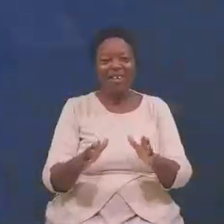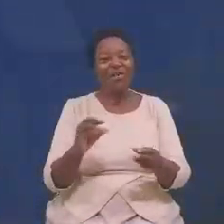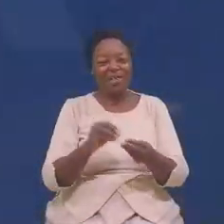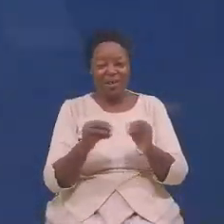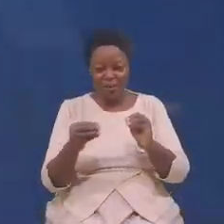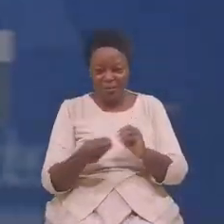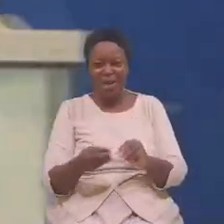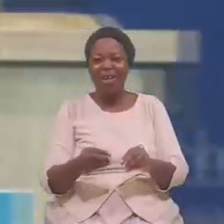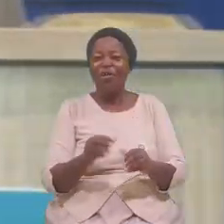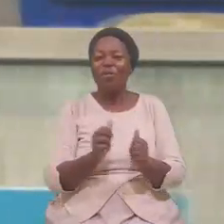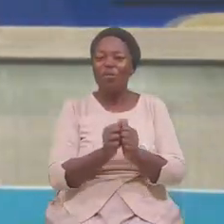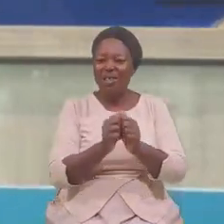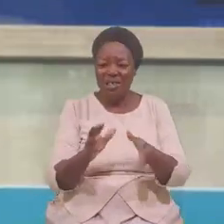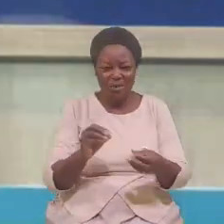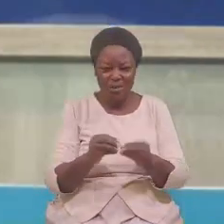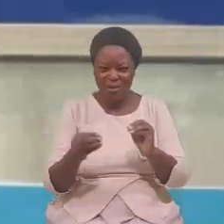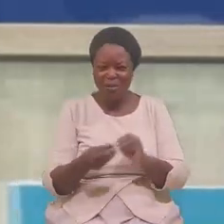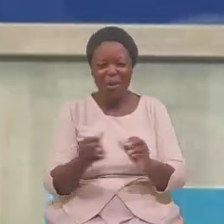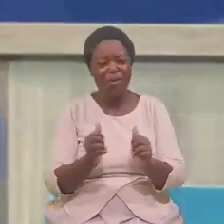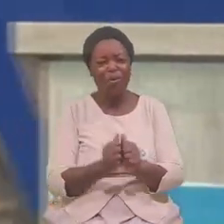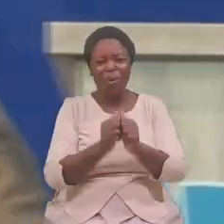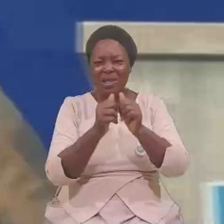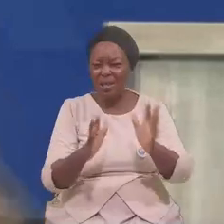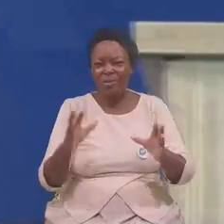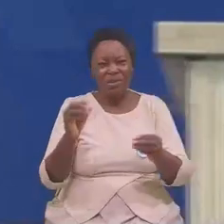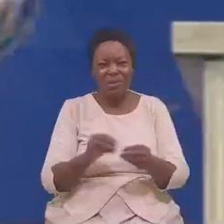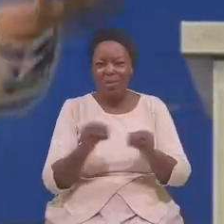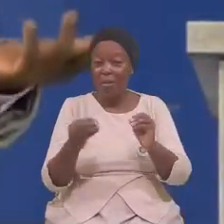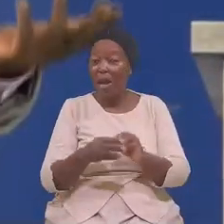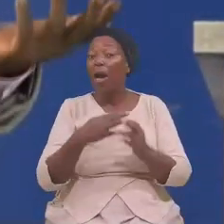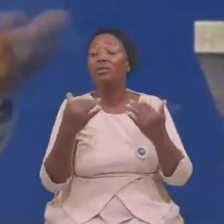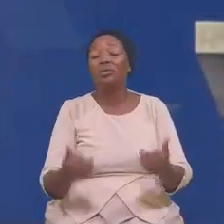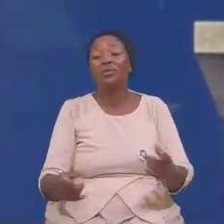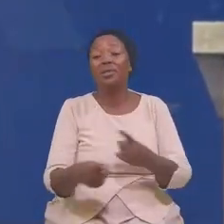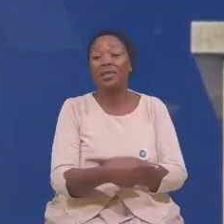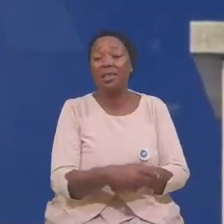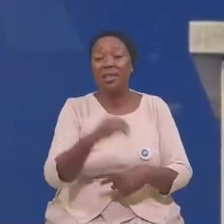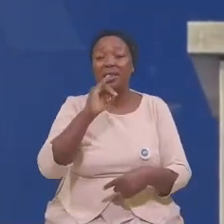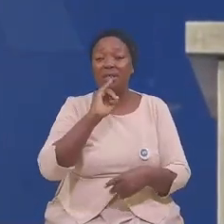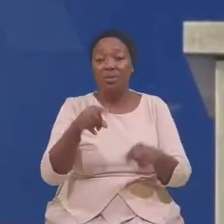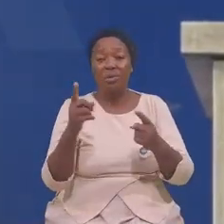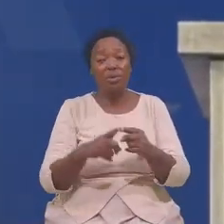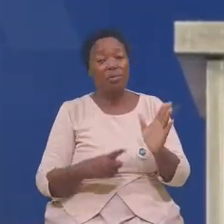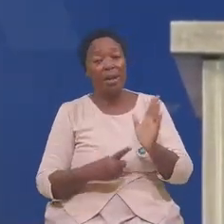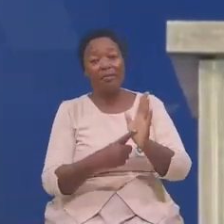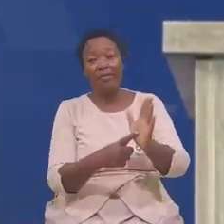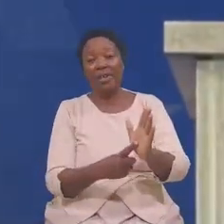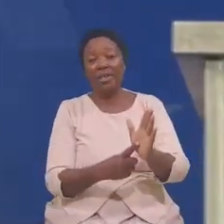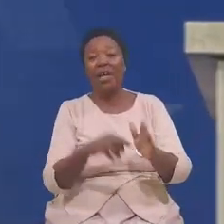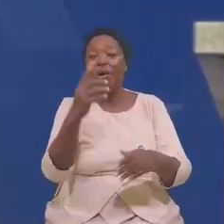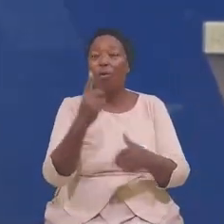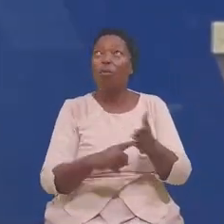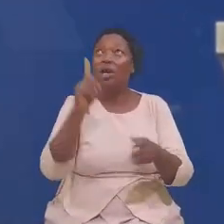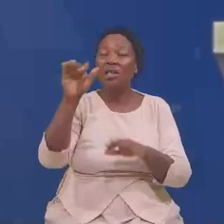sans nombre, sans nombre. Et aujourd'hui, il va manifester ce qu'il a fait par le